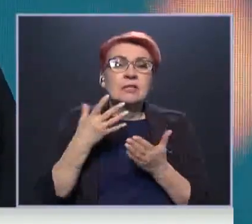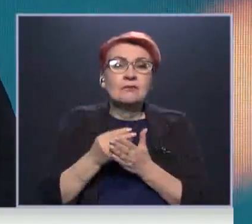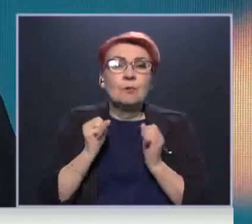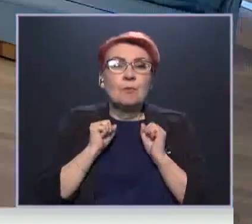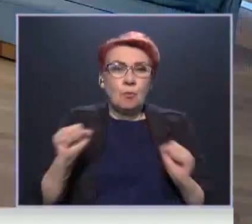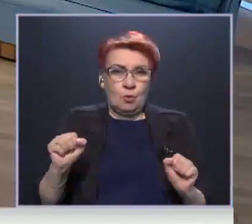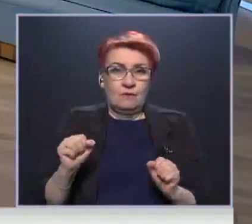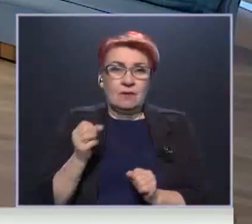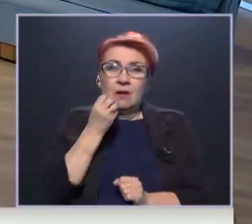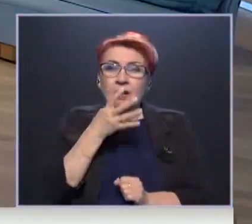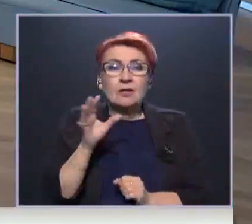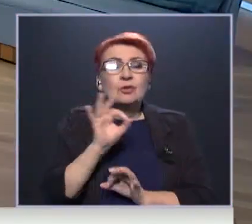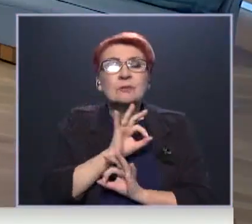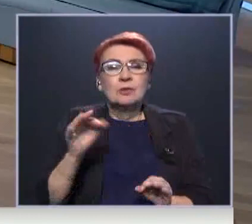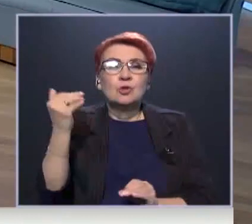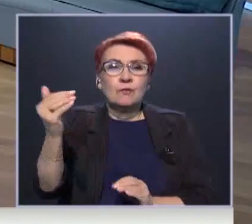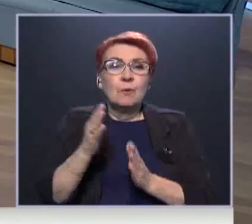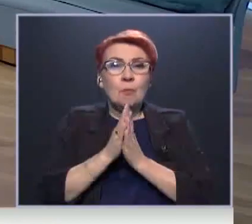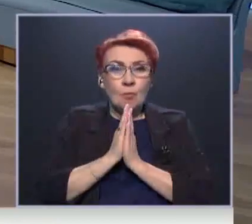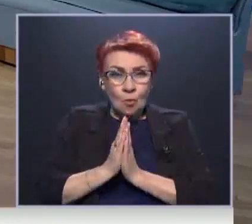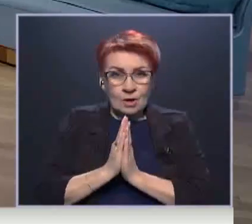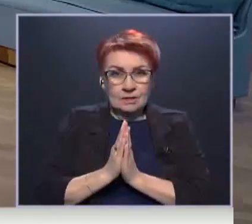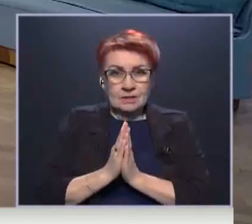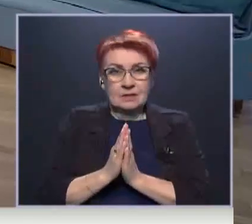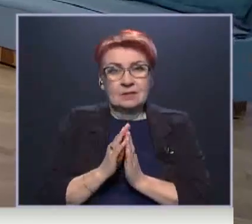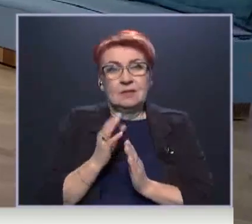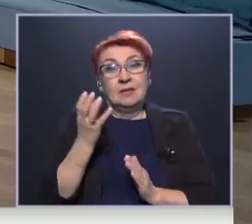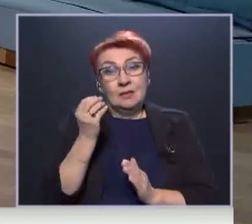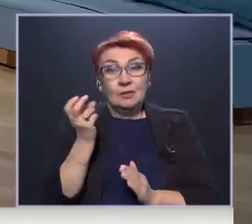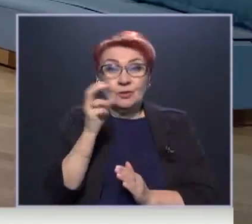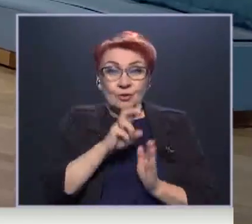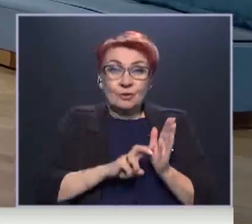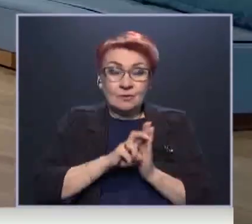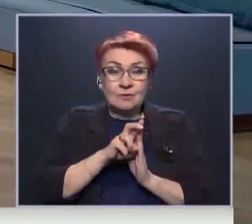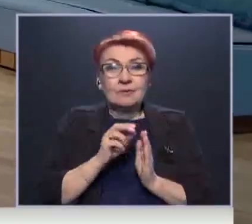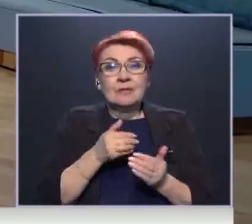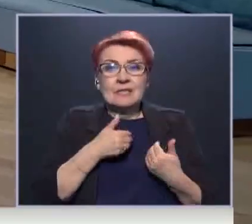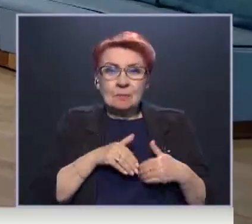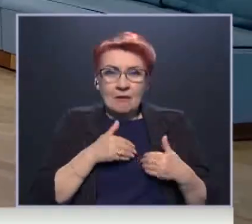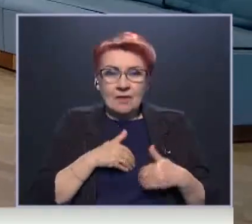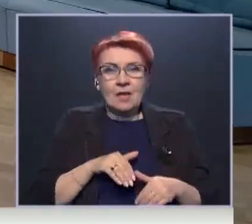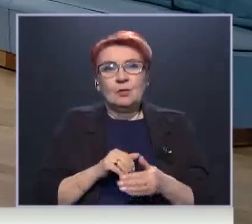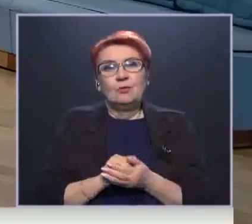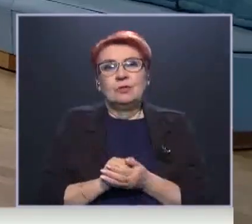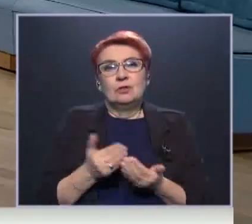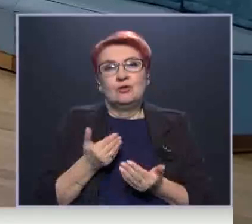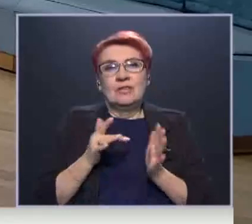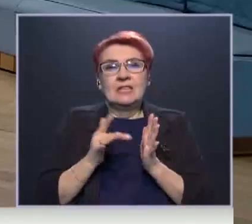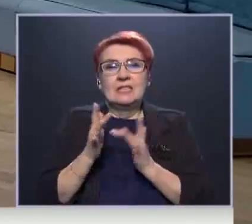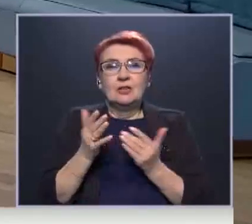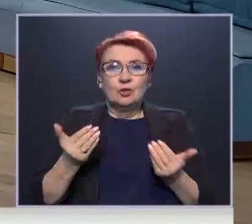вы молитесь. Было бы очень важно вам причащаться святых тайн Христовых, исповедоваться, действительно жить христианской